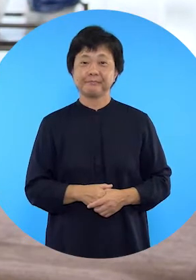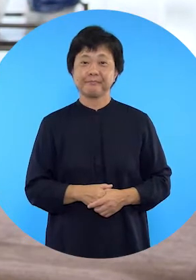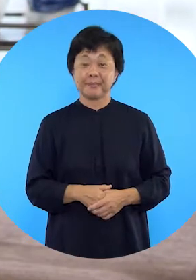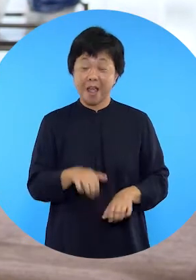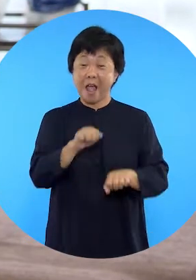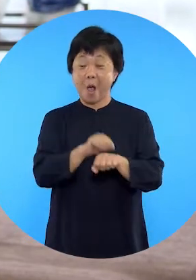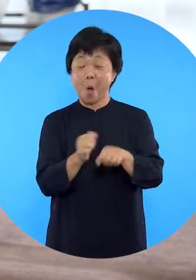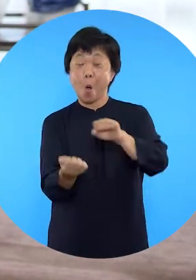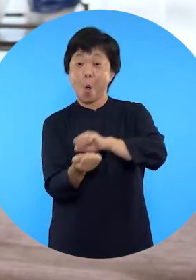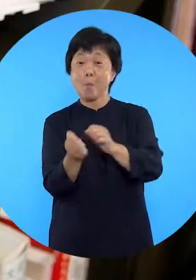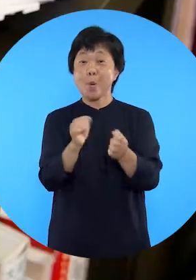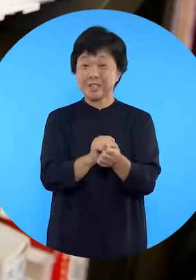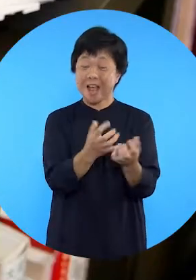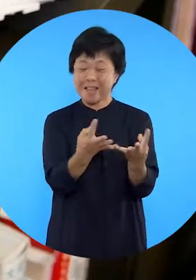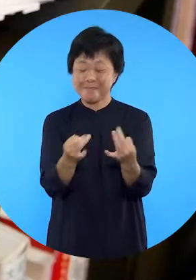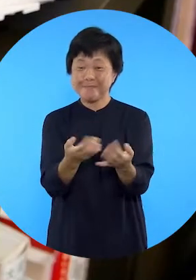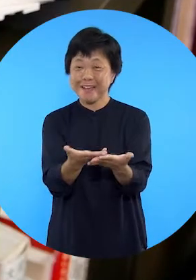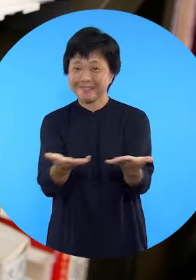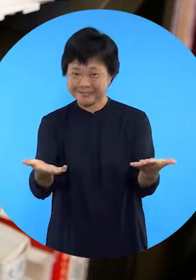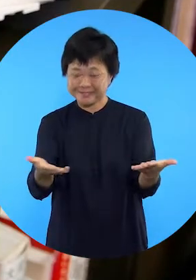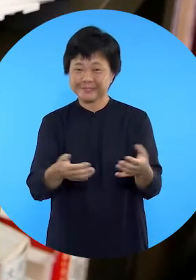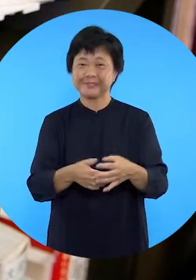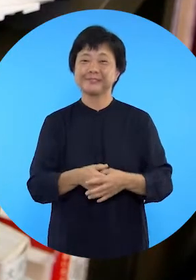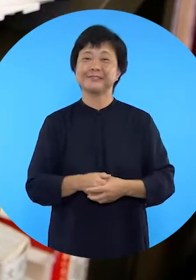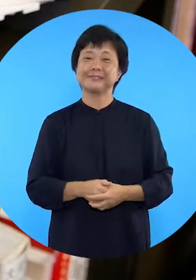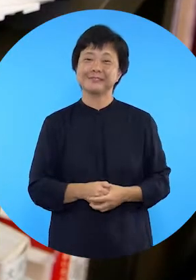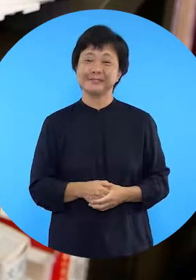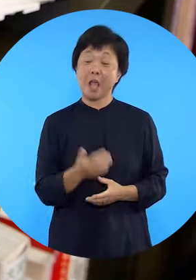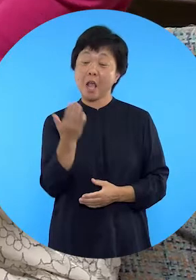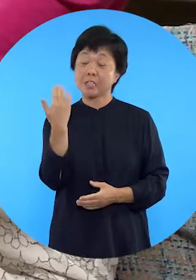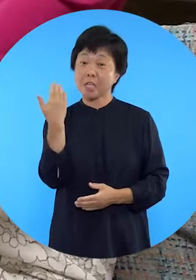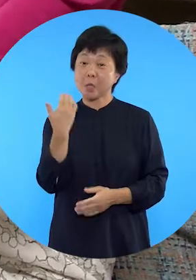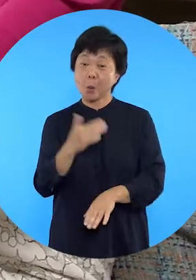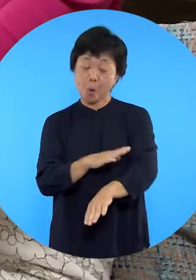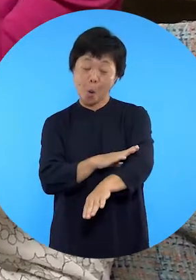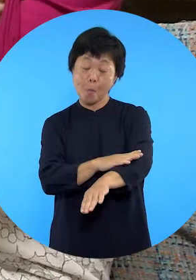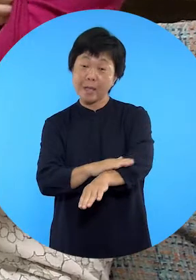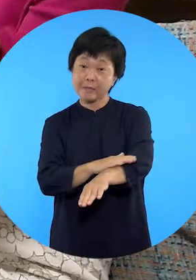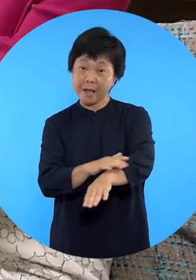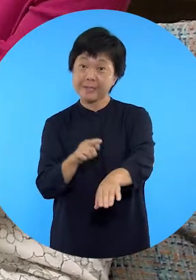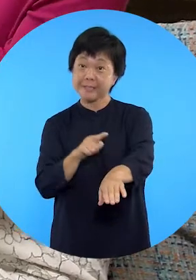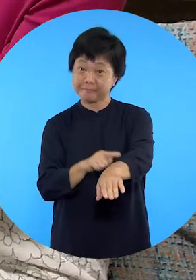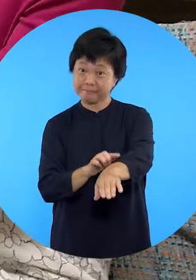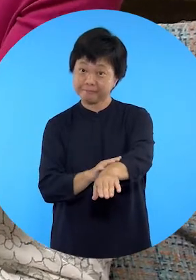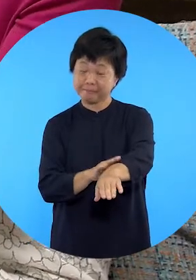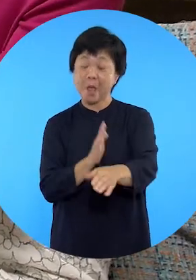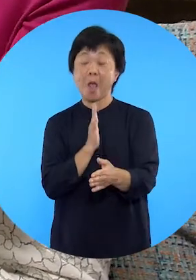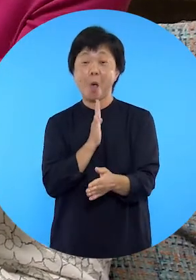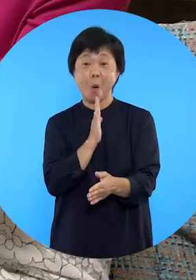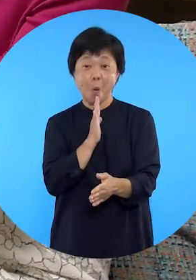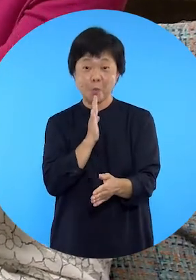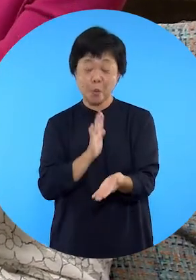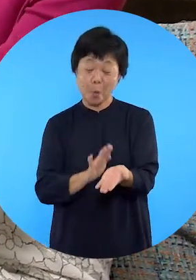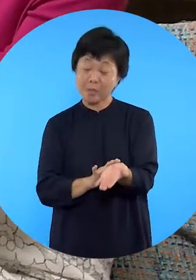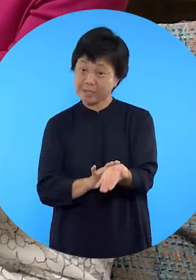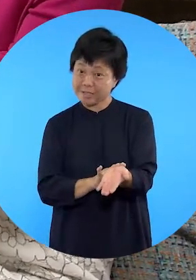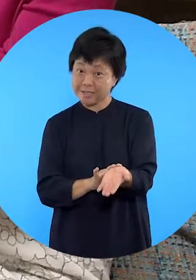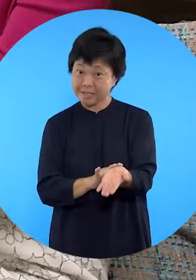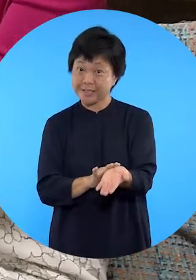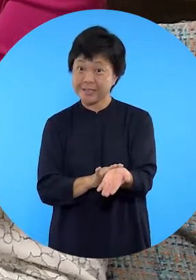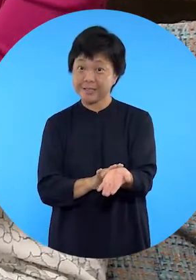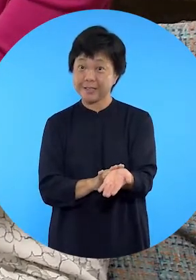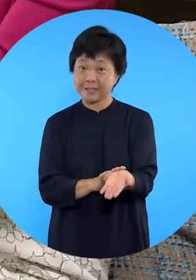ただいてます。 だからこんなにこうたくさんおもちゃとかもあるんです。 あ、そうですね。 先ほどマッサージしていただいて、